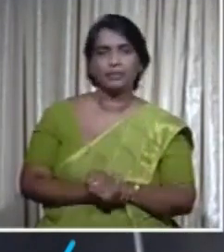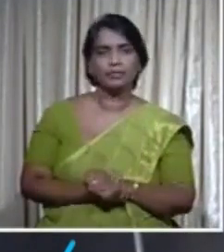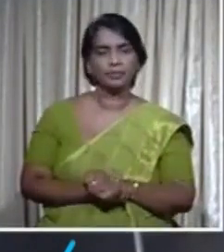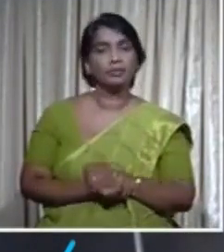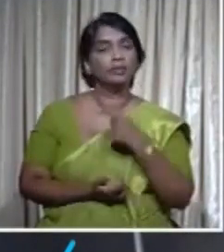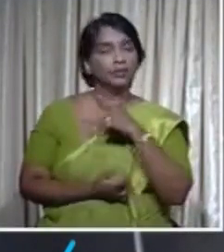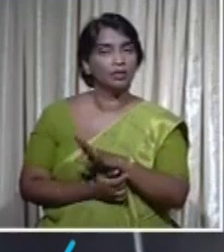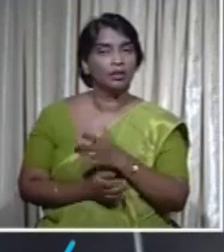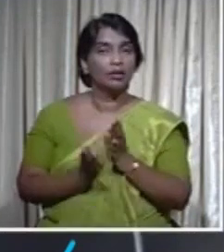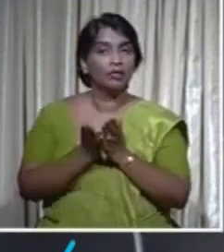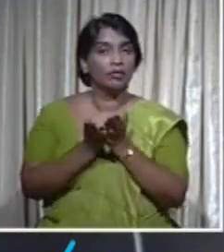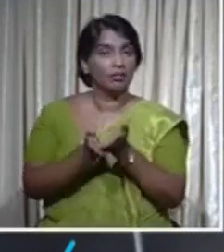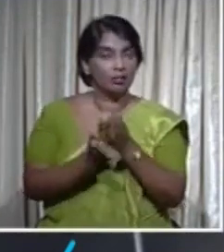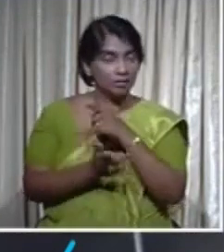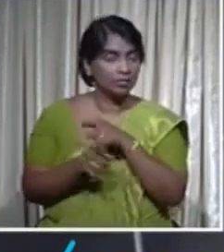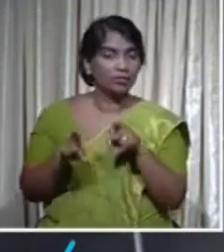ட்ரோலர்கள்